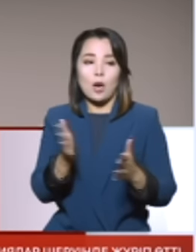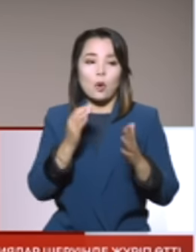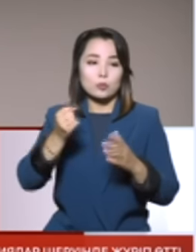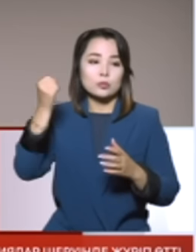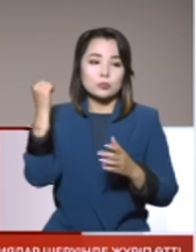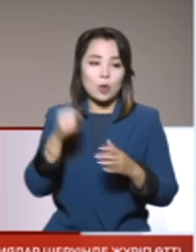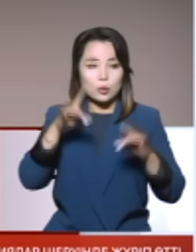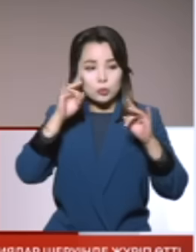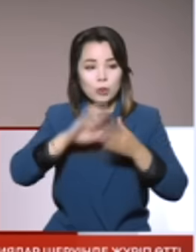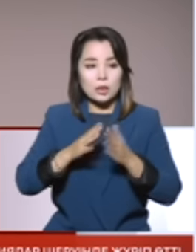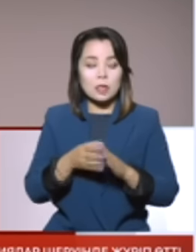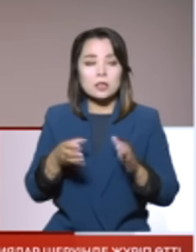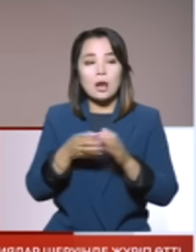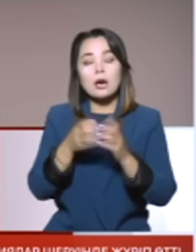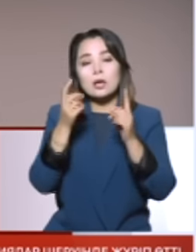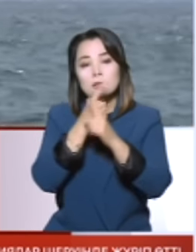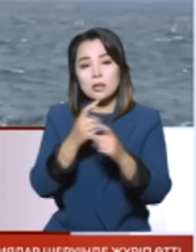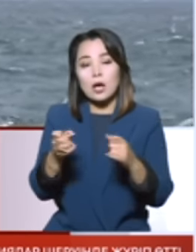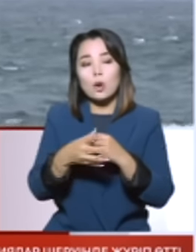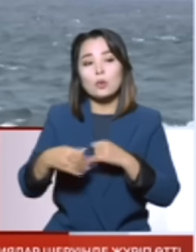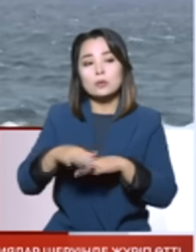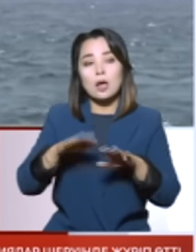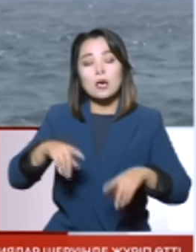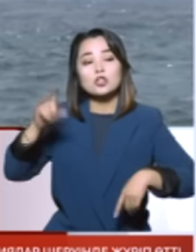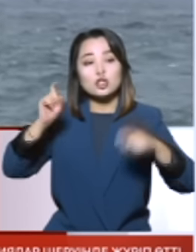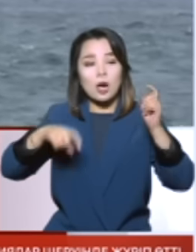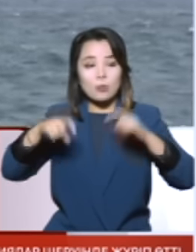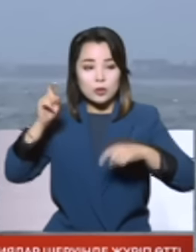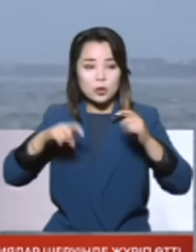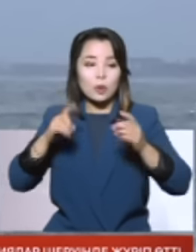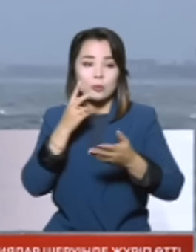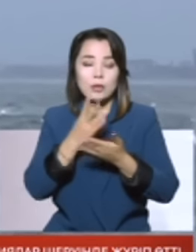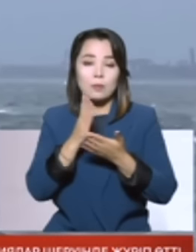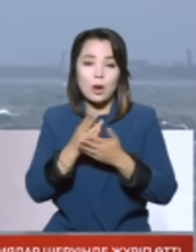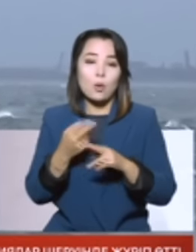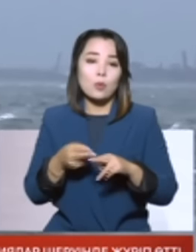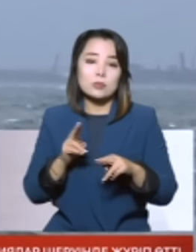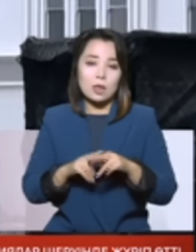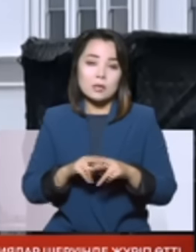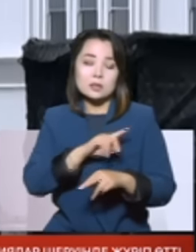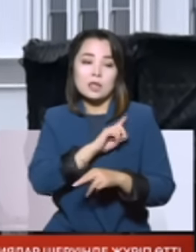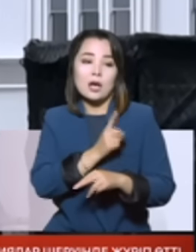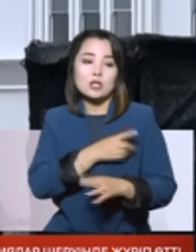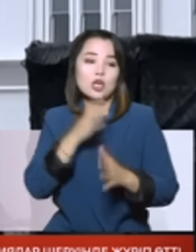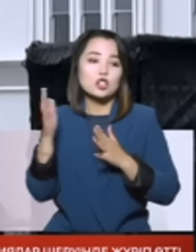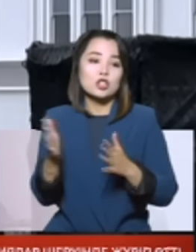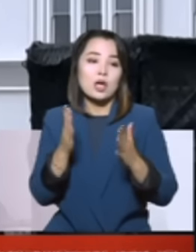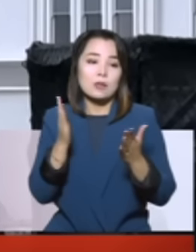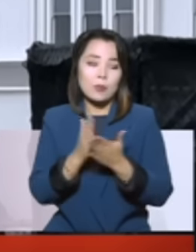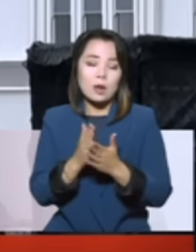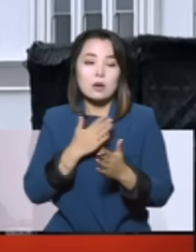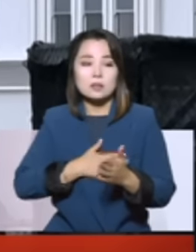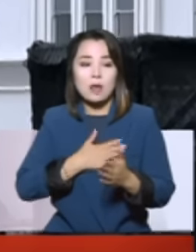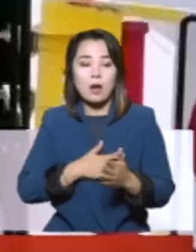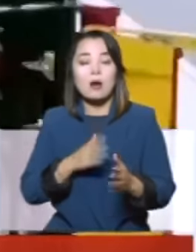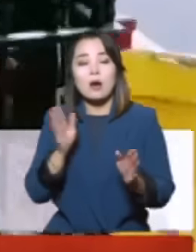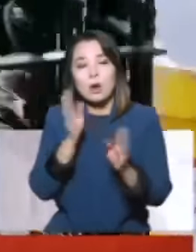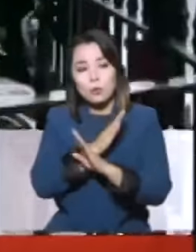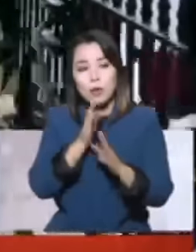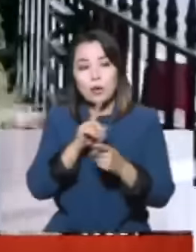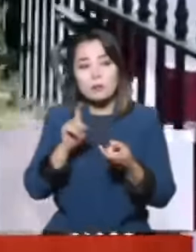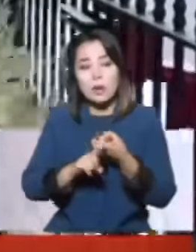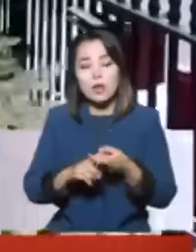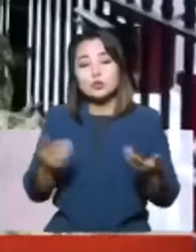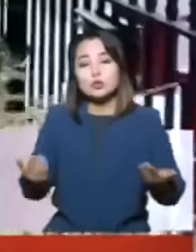орай төтенше жағдай жарияланды. Өңірде нөсер жауын жауып тұр. Оның үстіне қатты жел соққан. Қолайсыз ауа райына байланысты